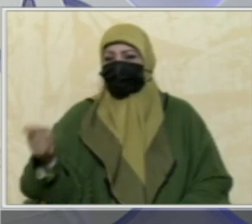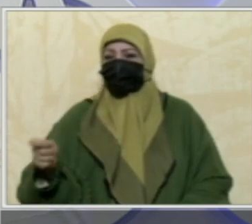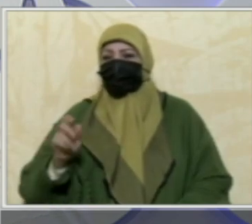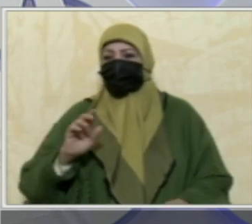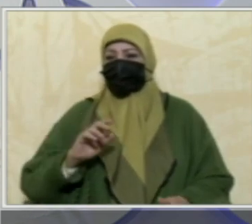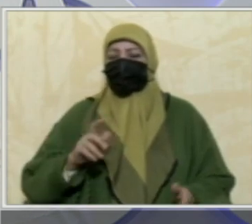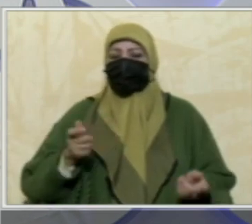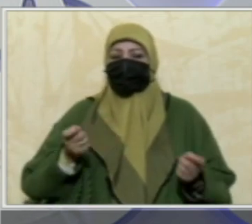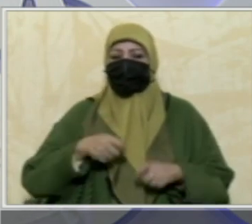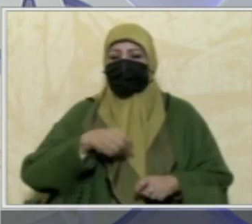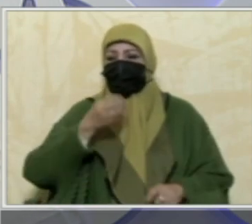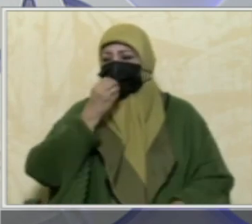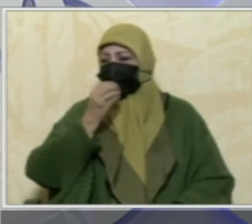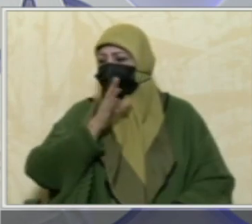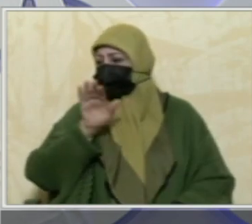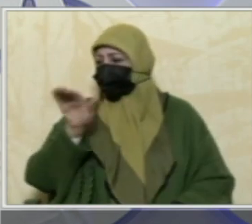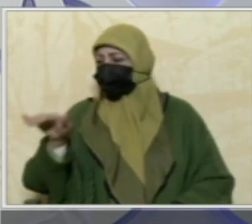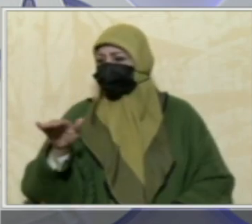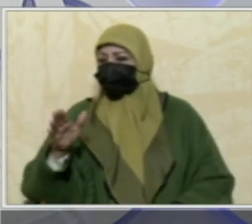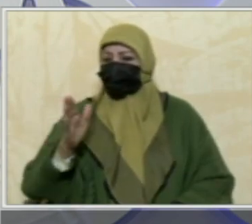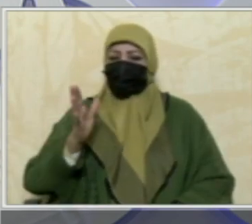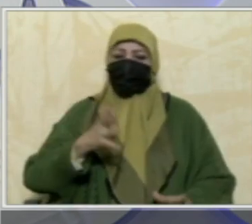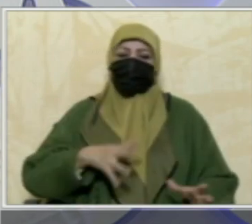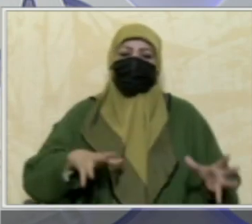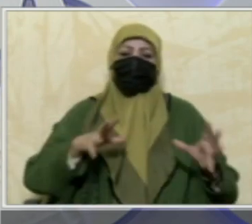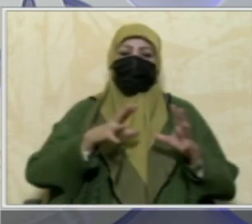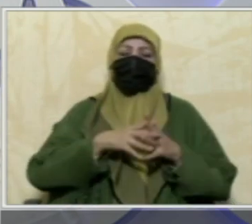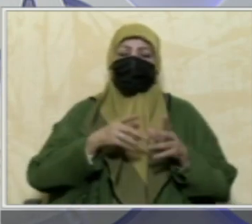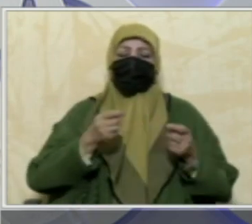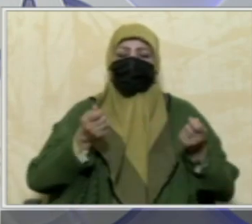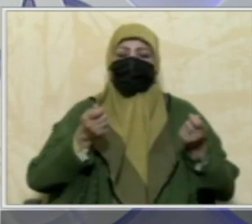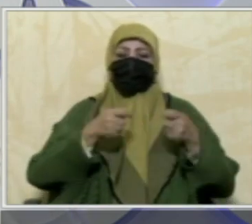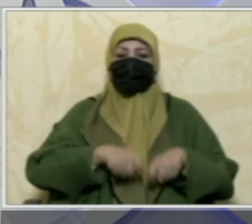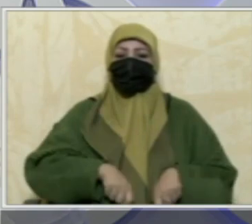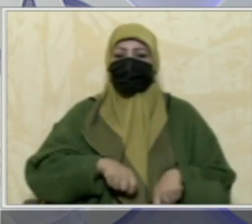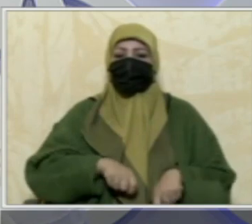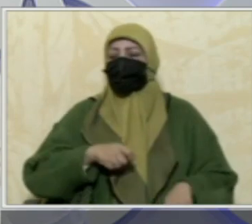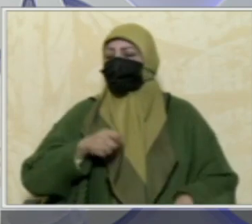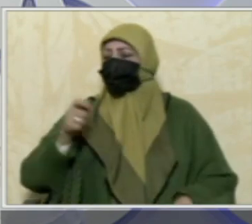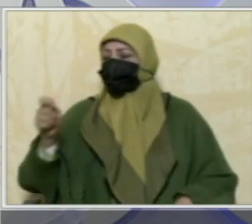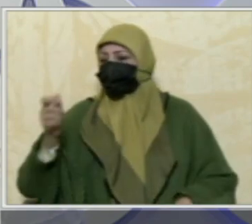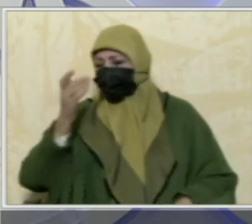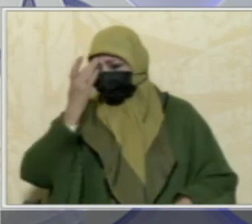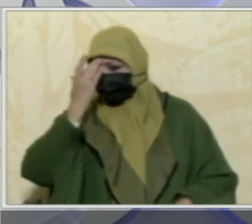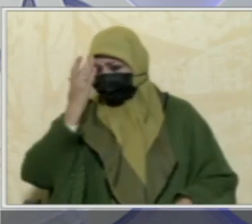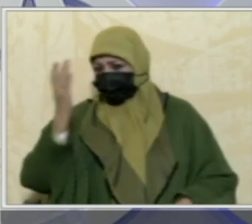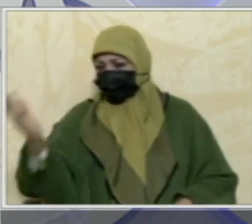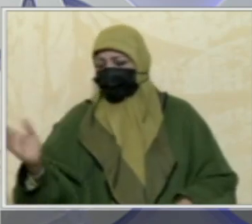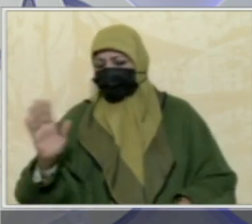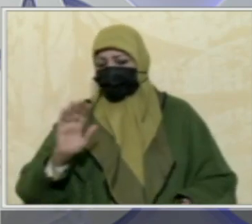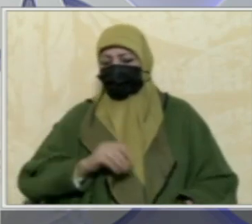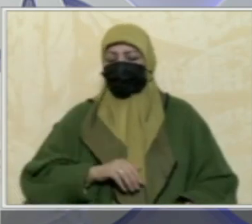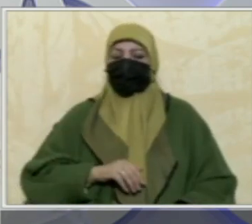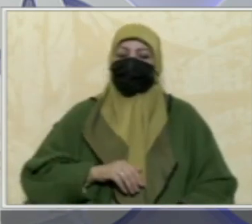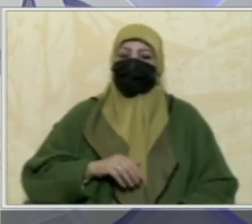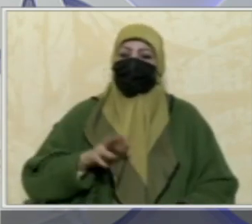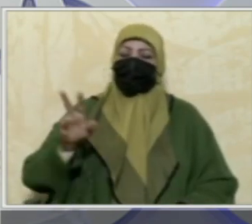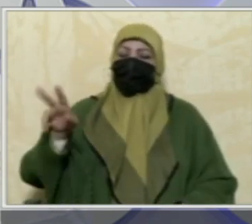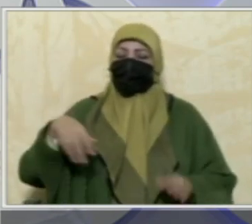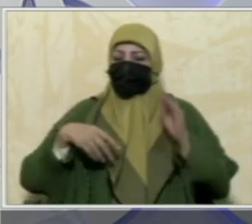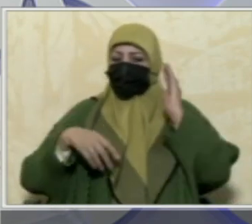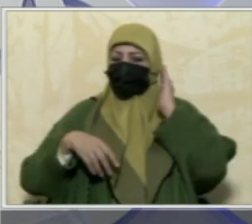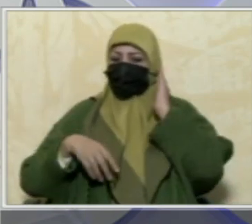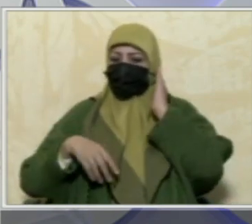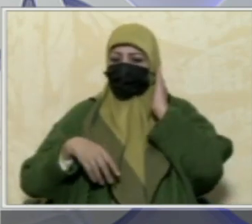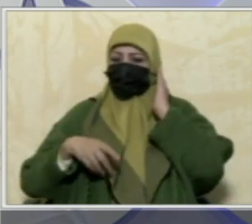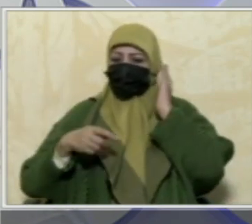جمعتم له الثمن وقلت له تفضل هادي اضحيه شريتوها له او هذا ثمن الاضحيه وانا هنا من خلال